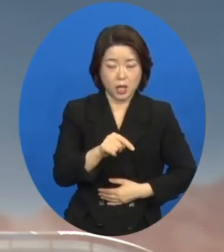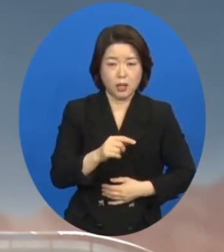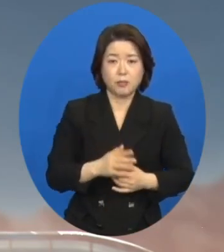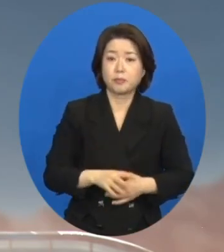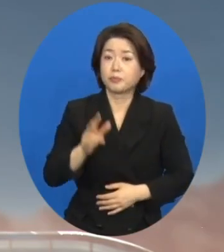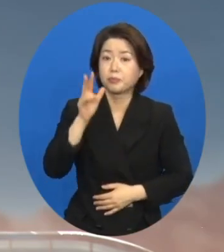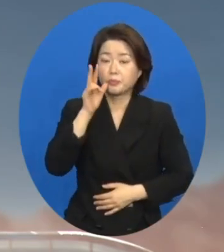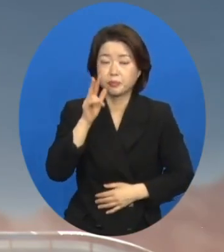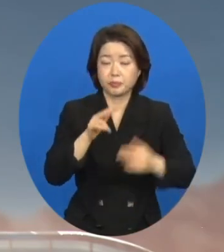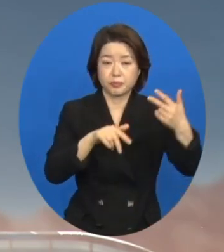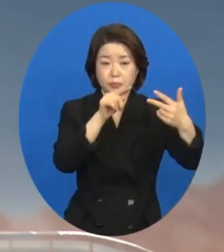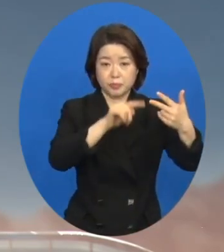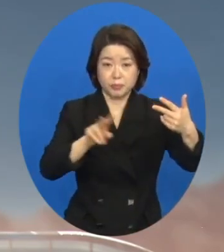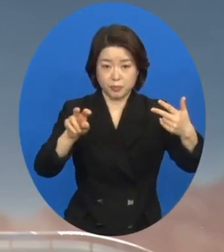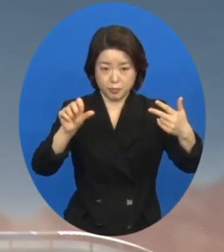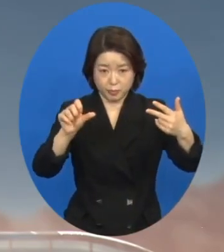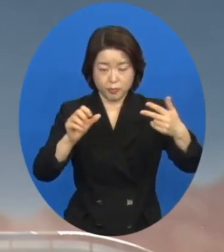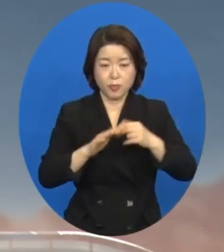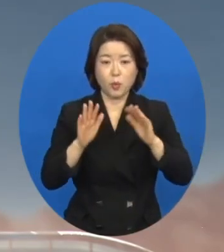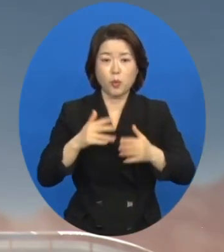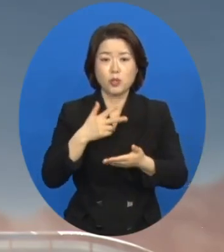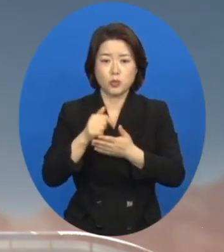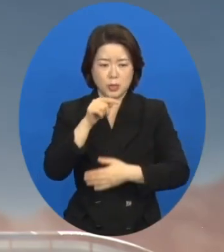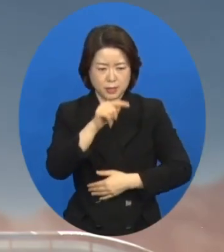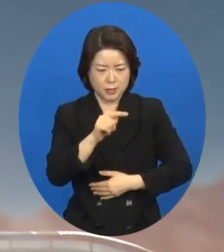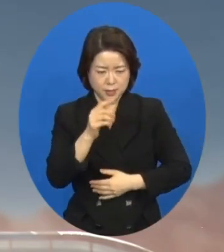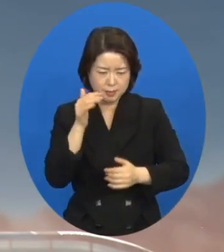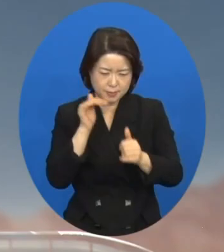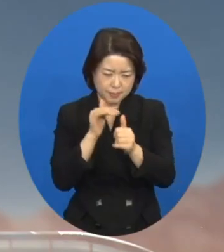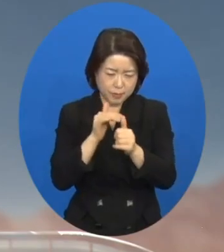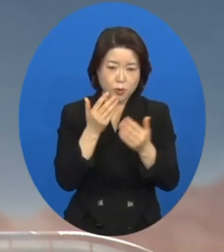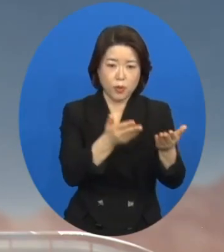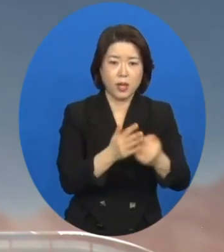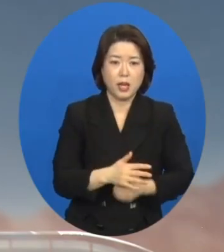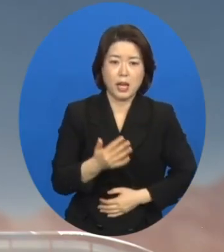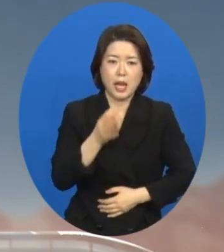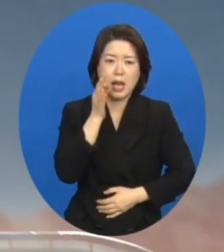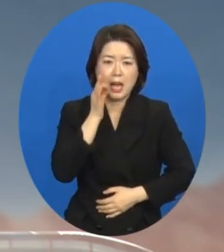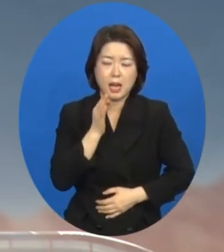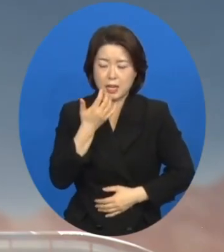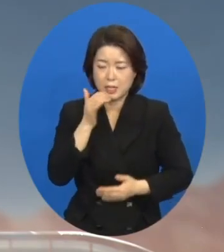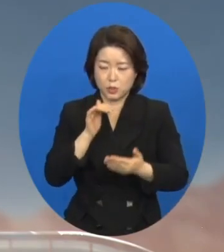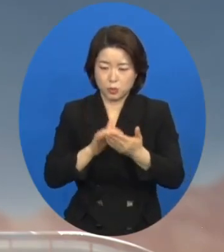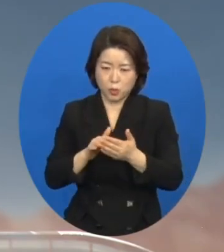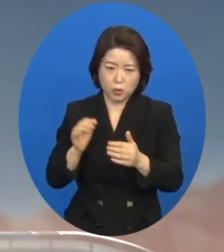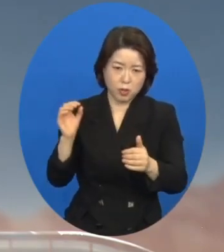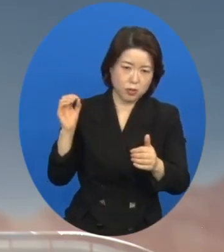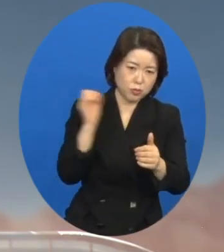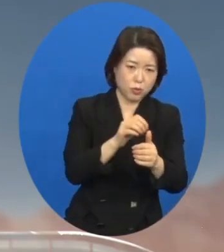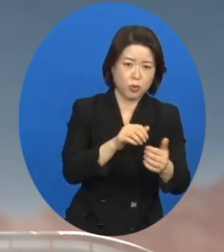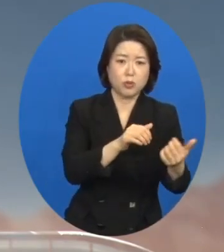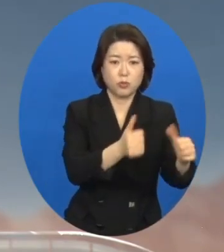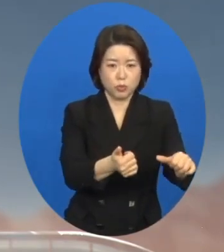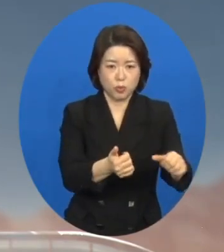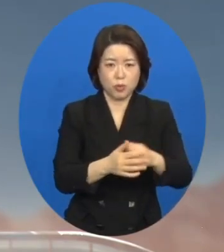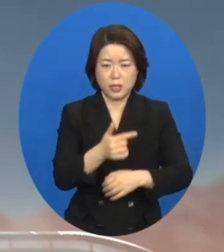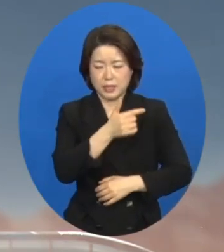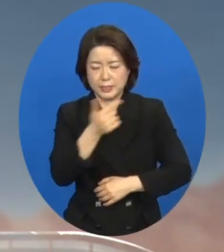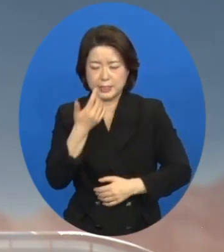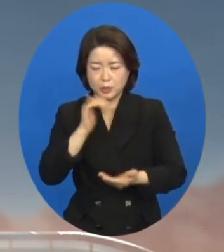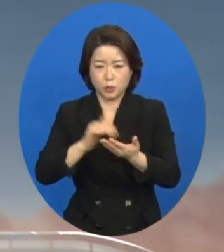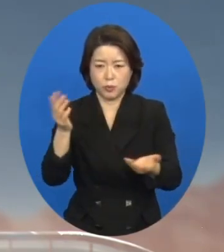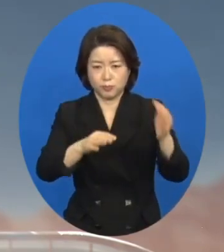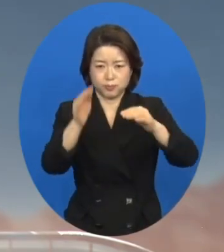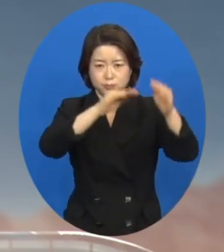여호수아 7장 25절에 오늘 주님께서 너를 괴롭히실 것이다. 아간을 돌로 쳐서 죽이고 큰 돌 무더기를